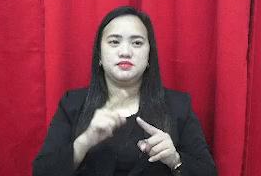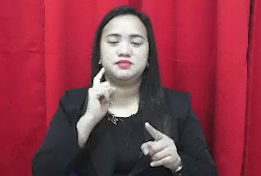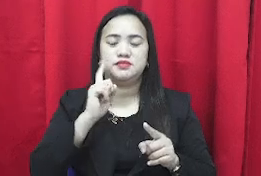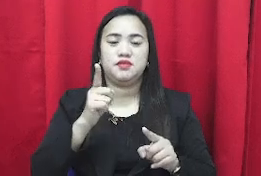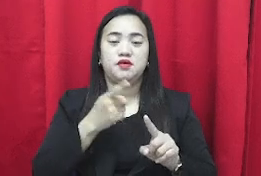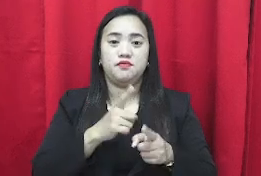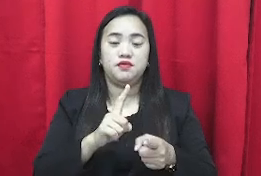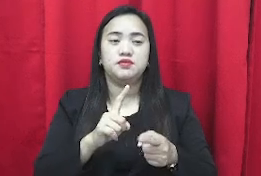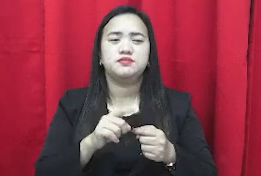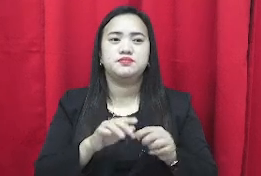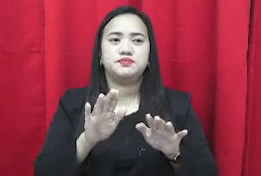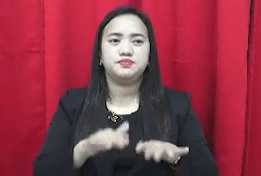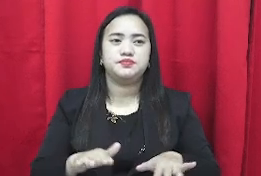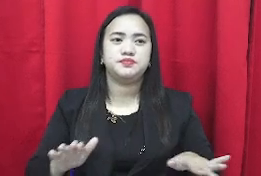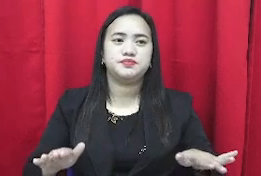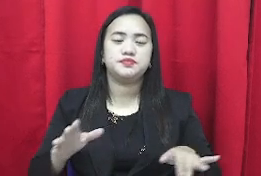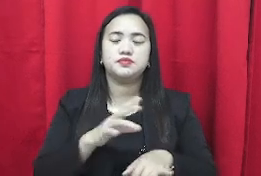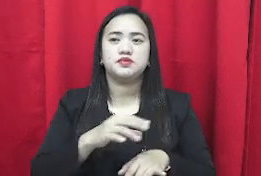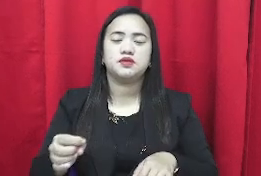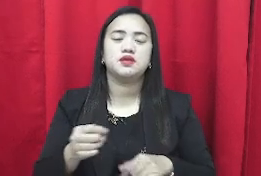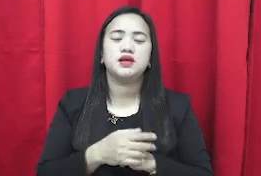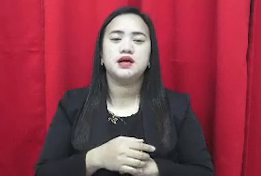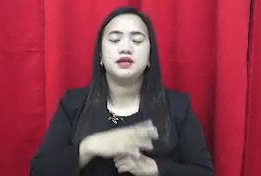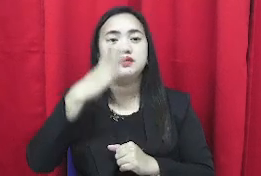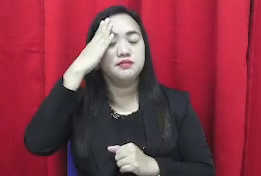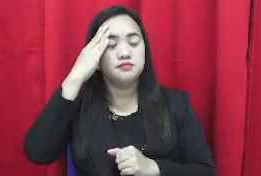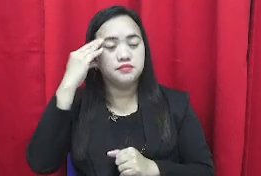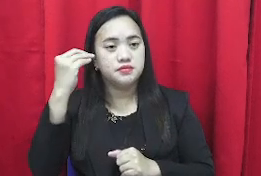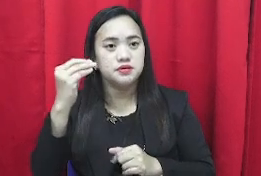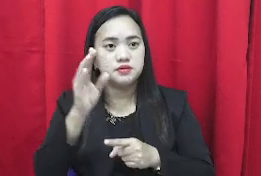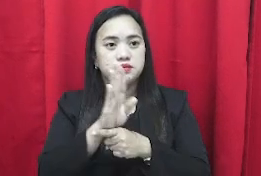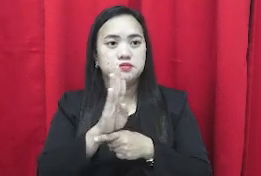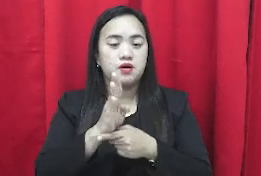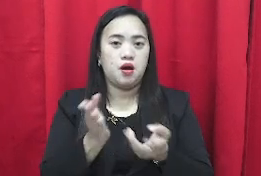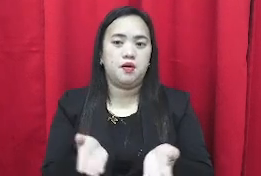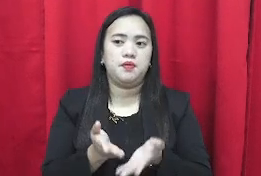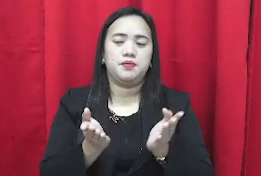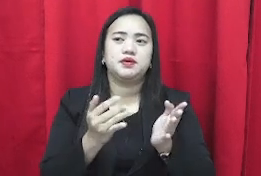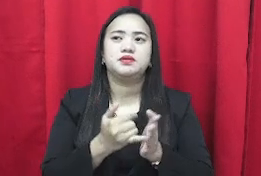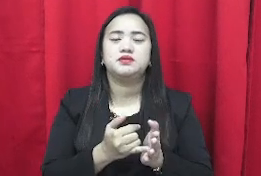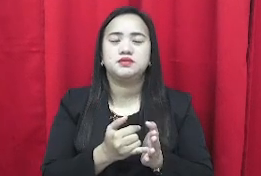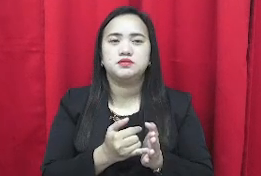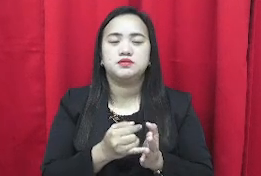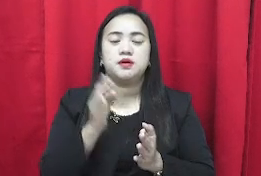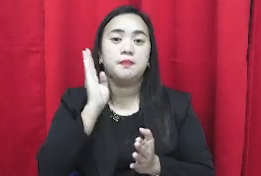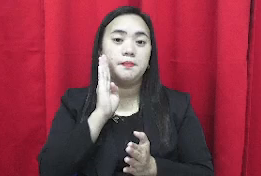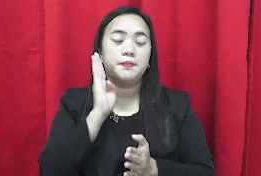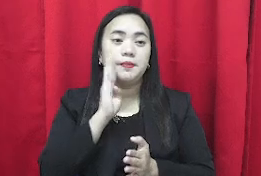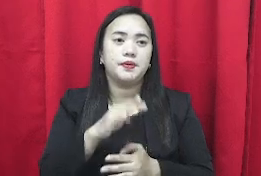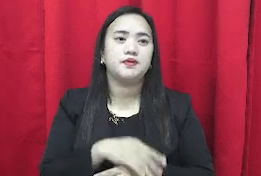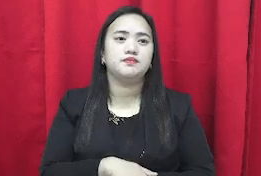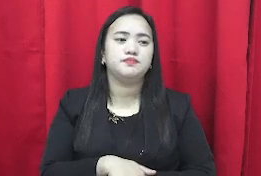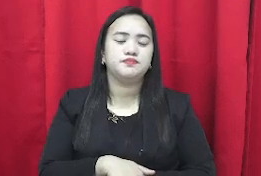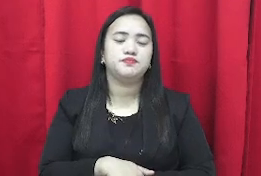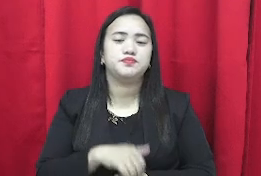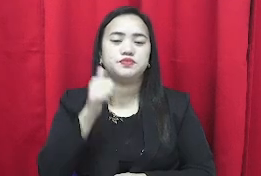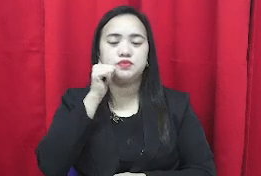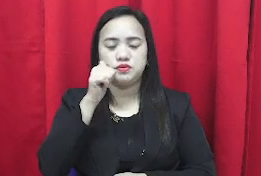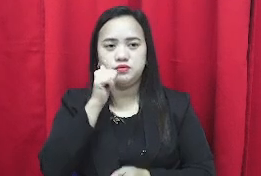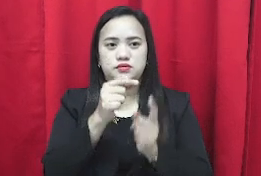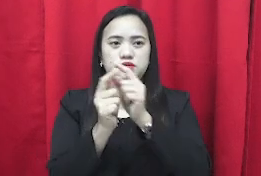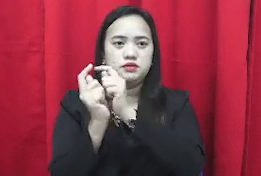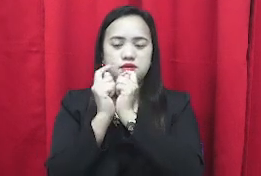Mula bata siya nakatikim siya ng balikatan kung nasaan ang kuya niya nandoon siya which is Ah talagang